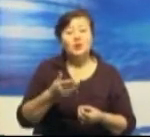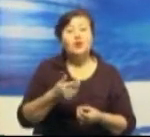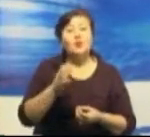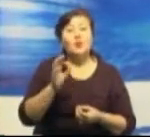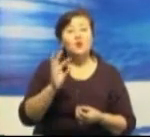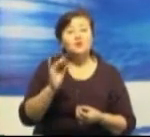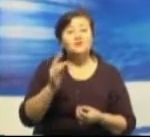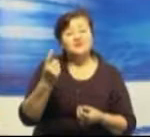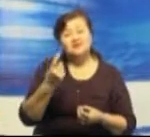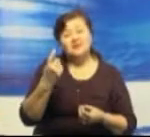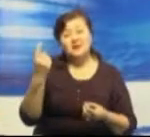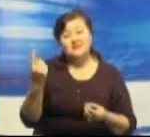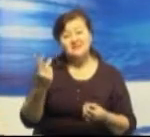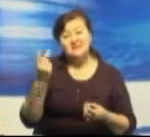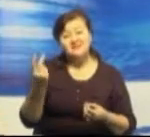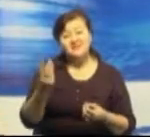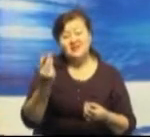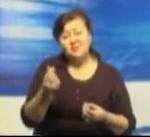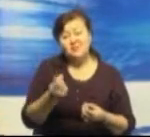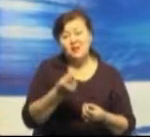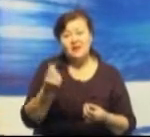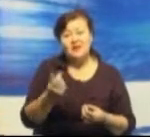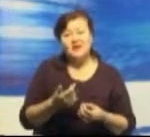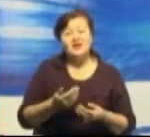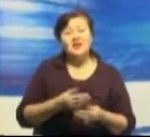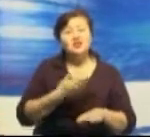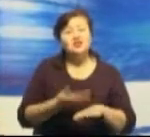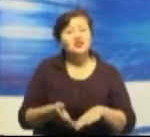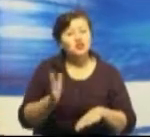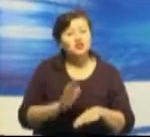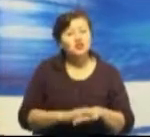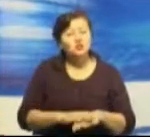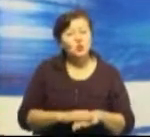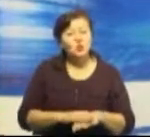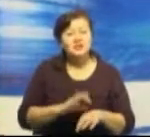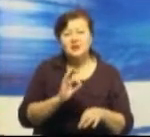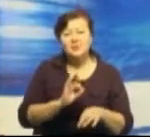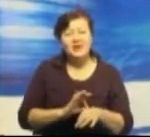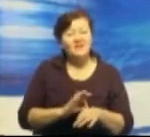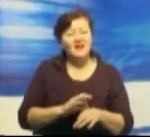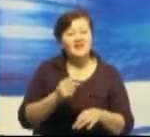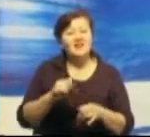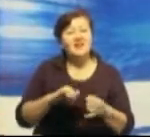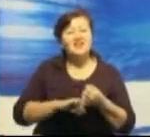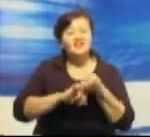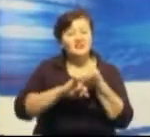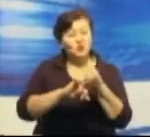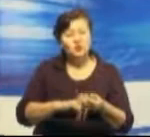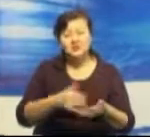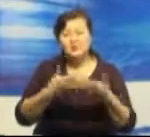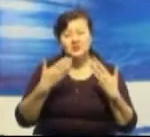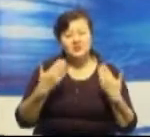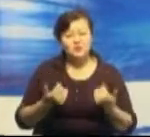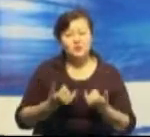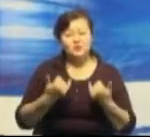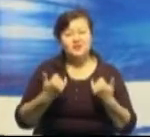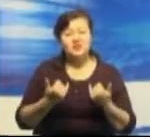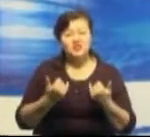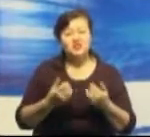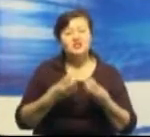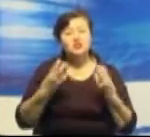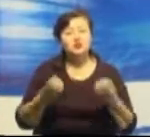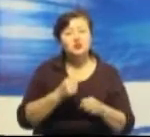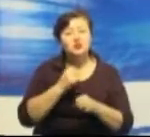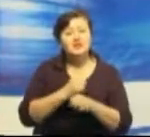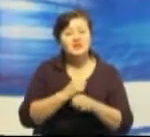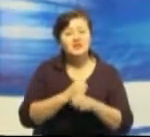регистрируются. В общем-то, тяжелых форм заболевания не зарегистрировано. Поэтому основной упор сейчас нужно